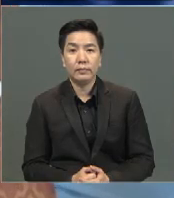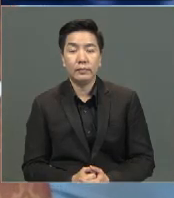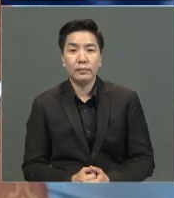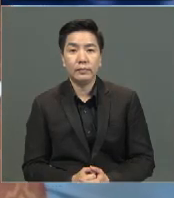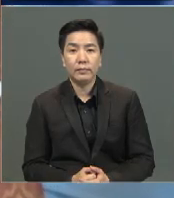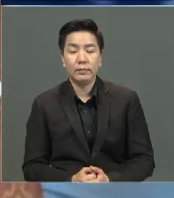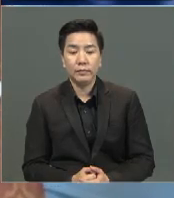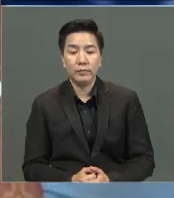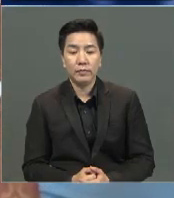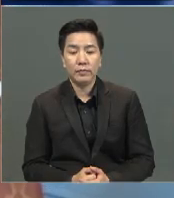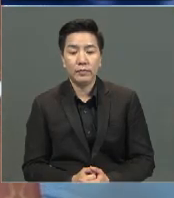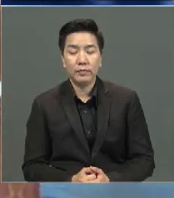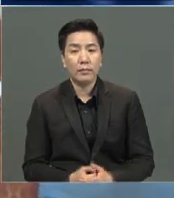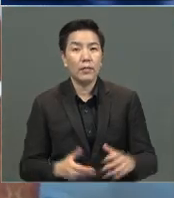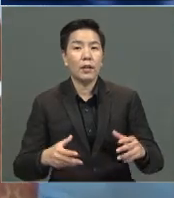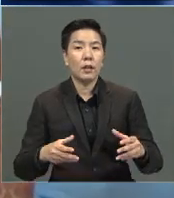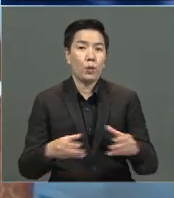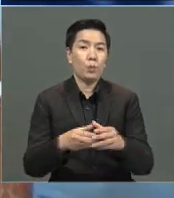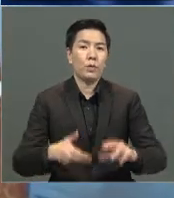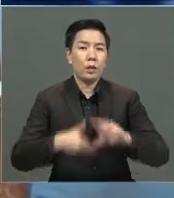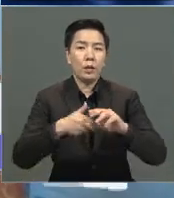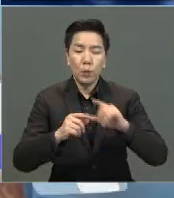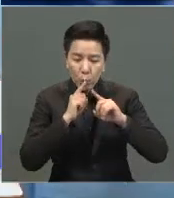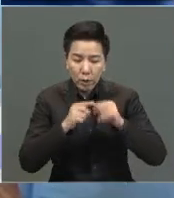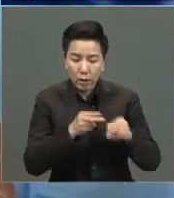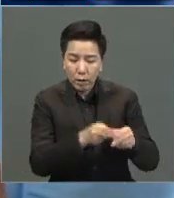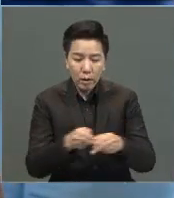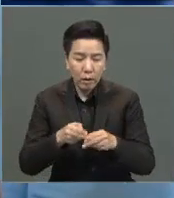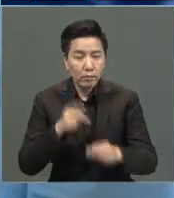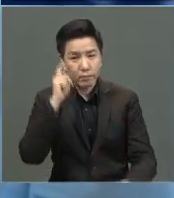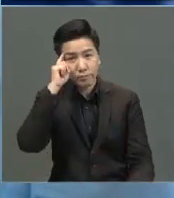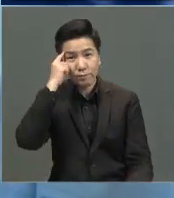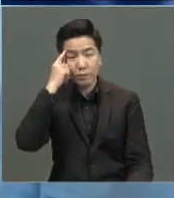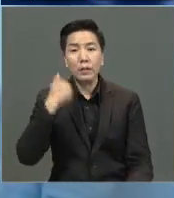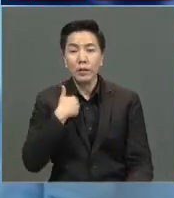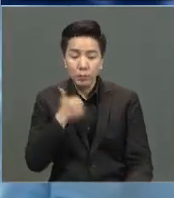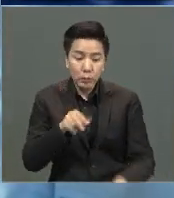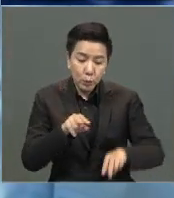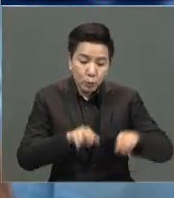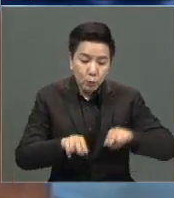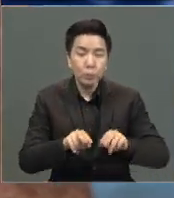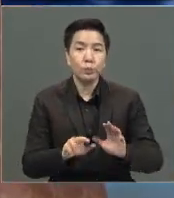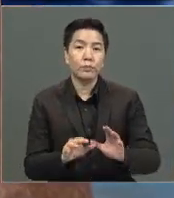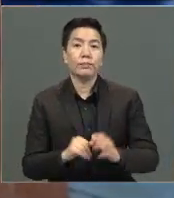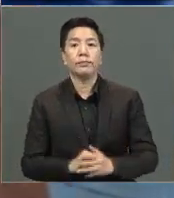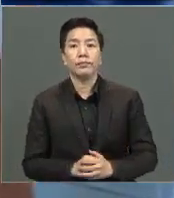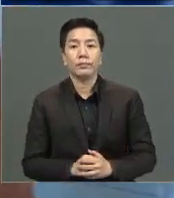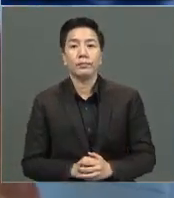การพักหนึ่งคุยกันไม่ค่อยรู้เรื่องนะก็เราก็ไปดูกันเท่านั้น